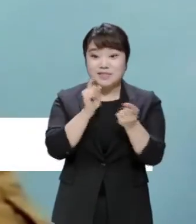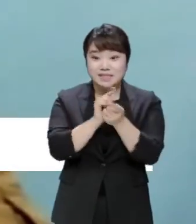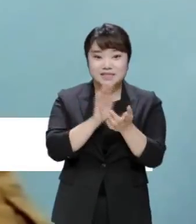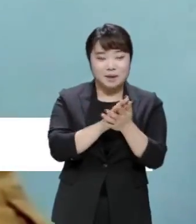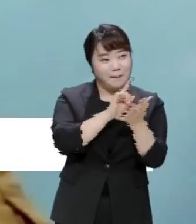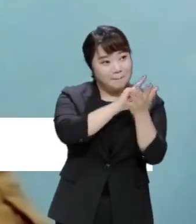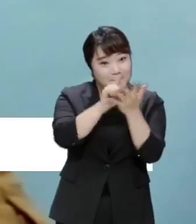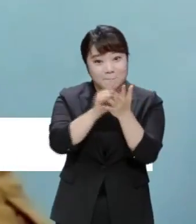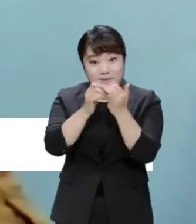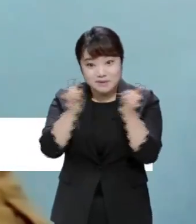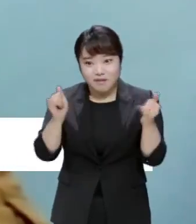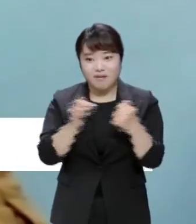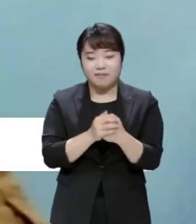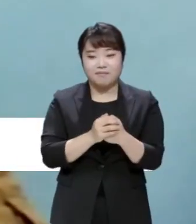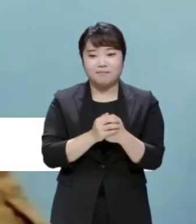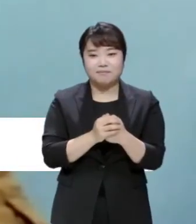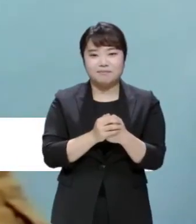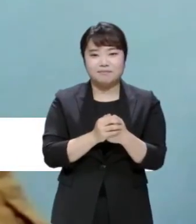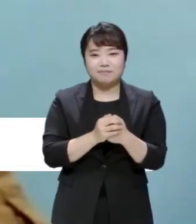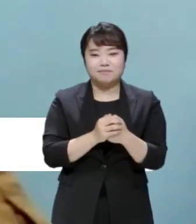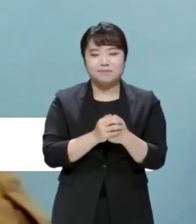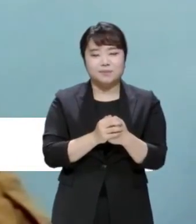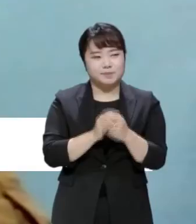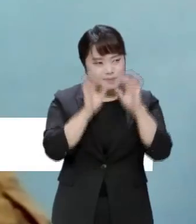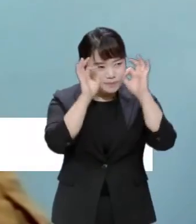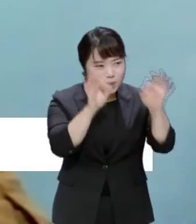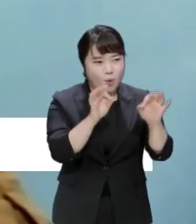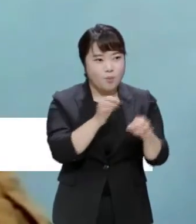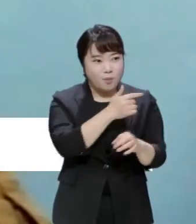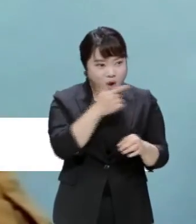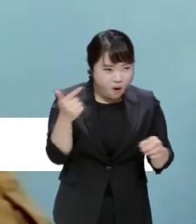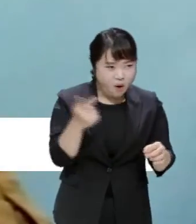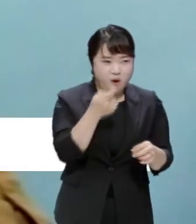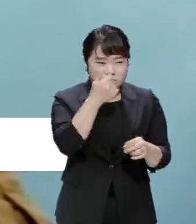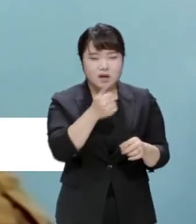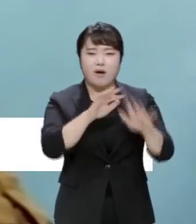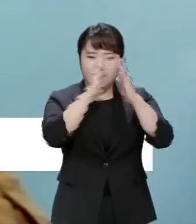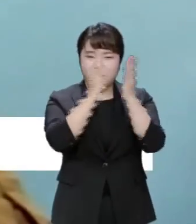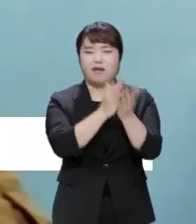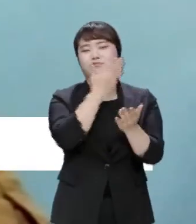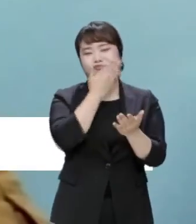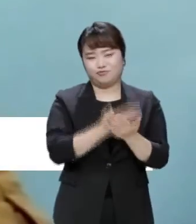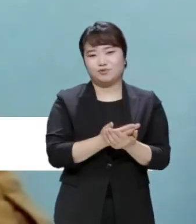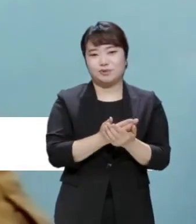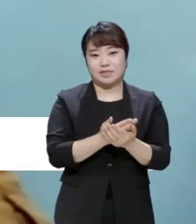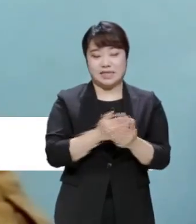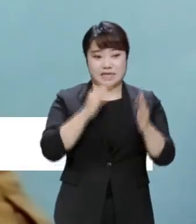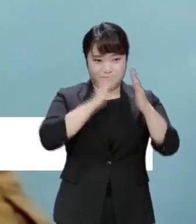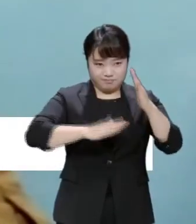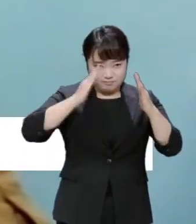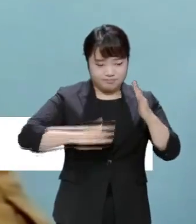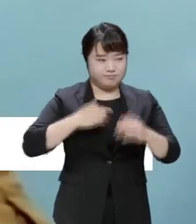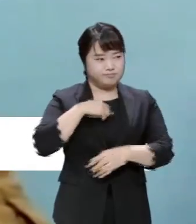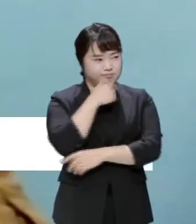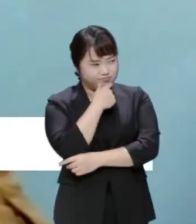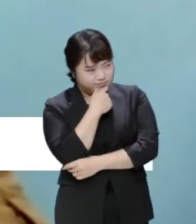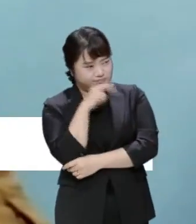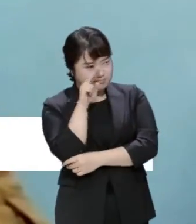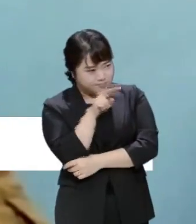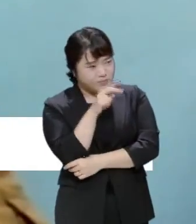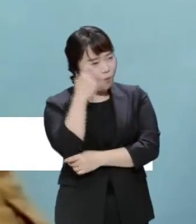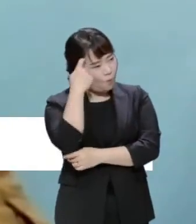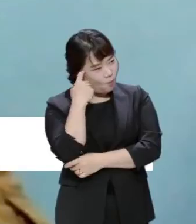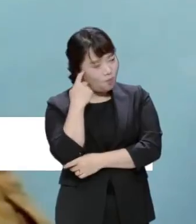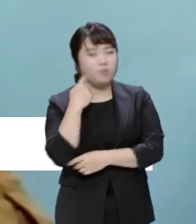접하는 주민들에게는 큰 문제가 될수 있습니다. 주민들과의 만남에서 객관적 자세를 유지하는 것도 정말